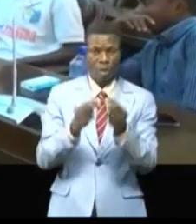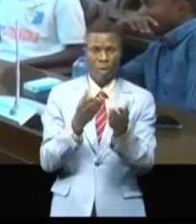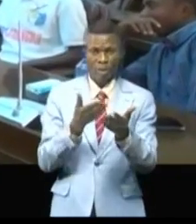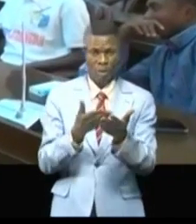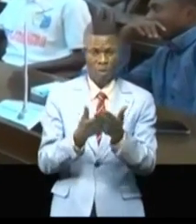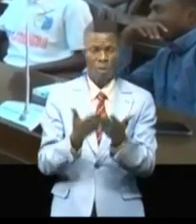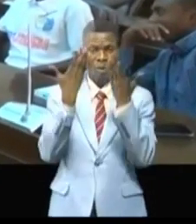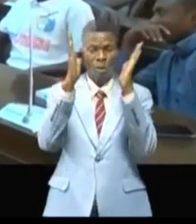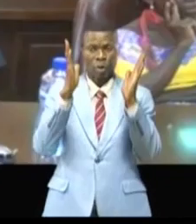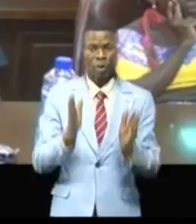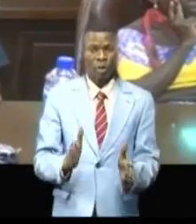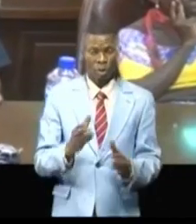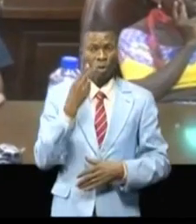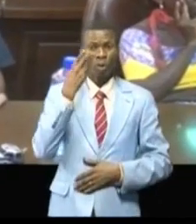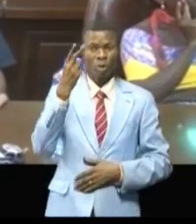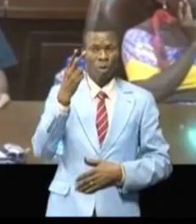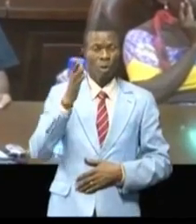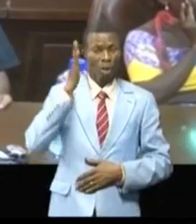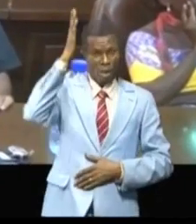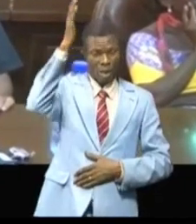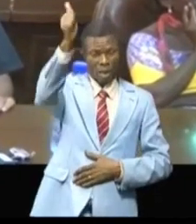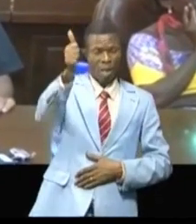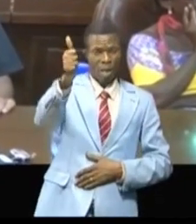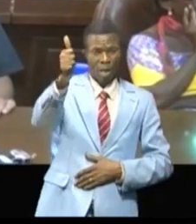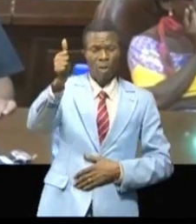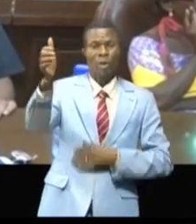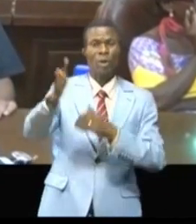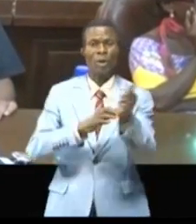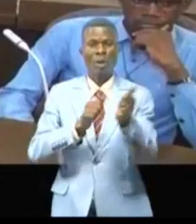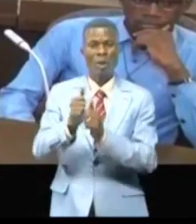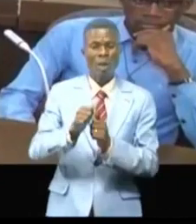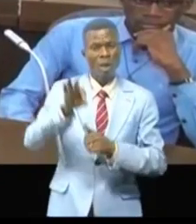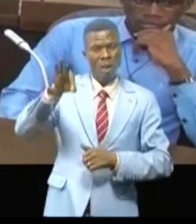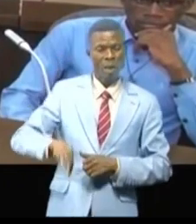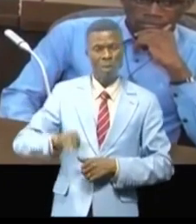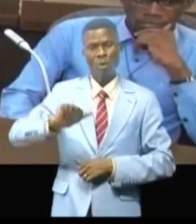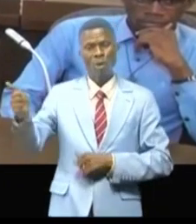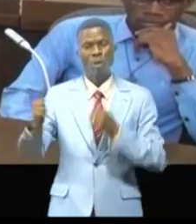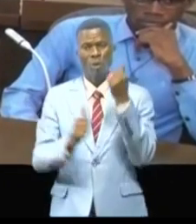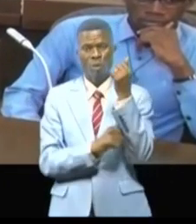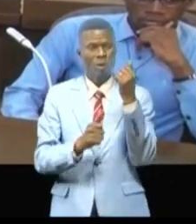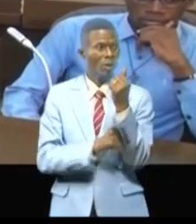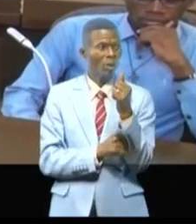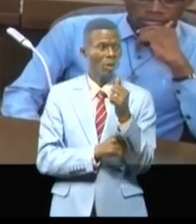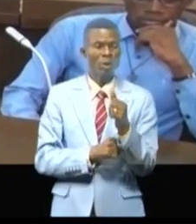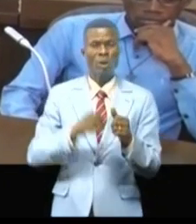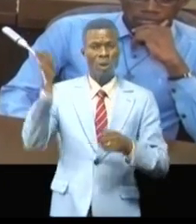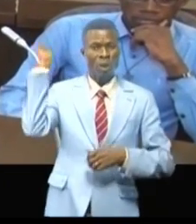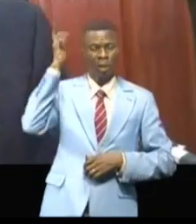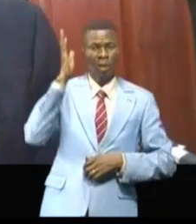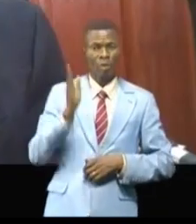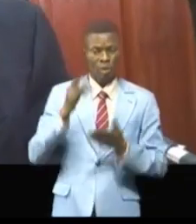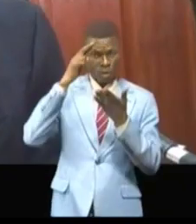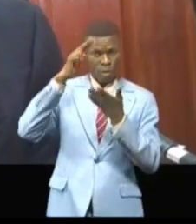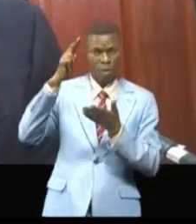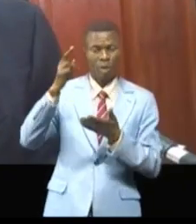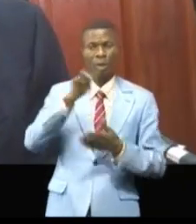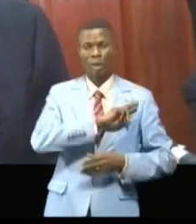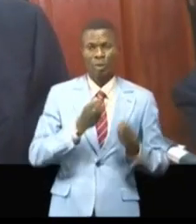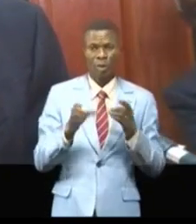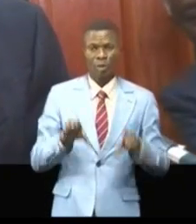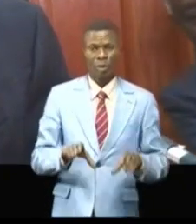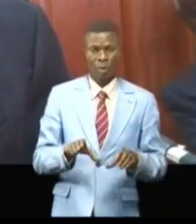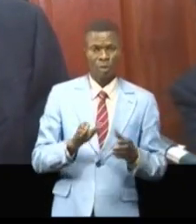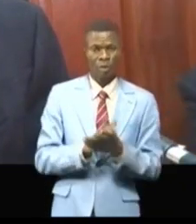les étudiants voient leur avenir sacrifié à ceux des intérêts personnels du corps professoral de la RDC.